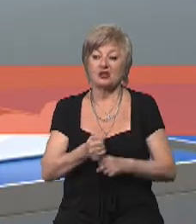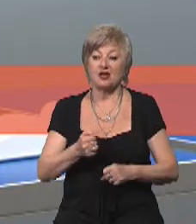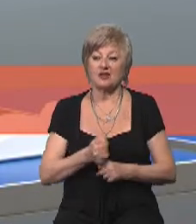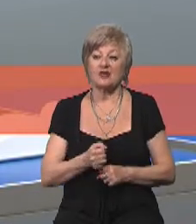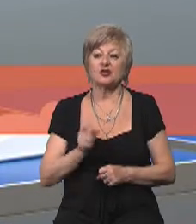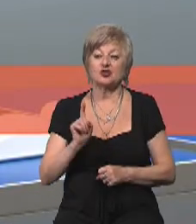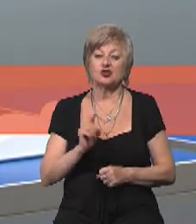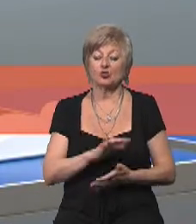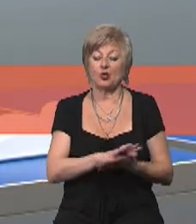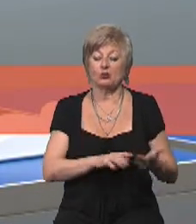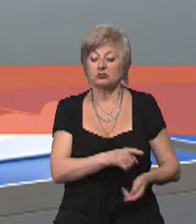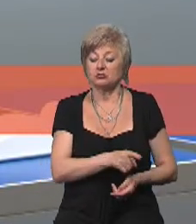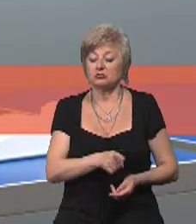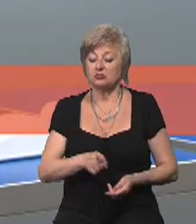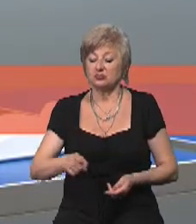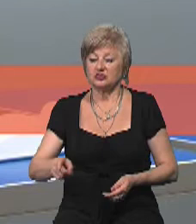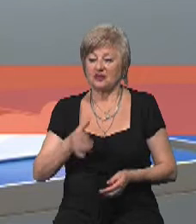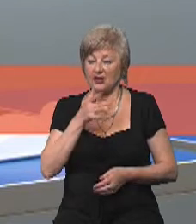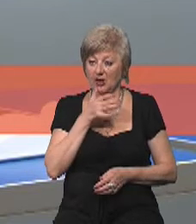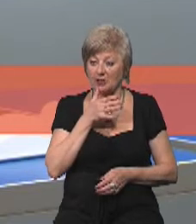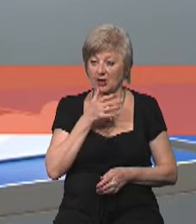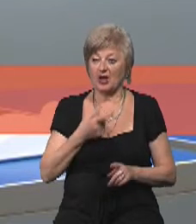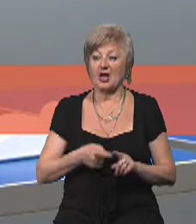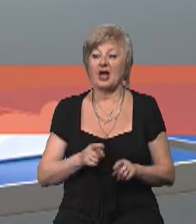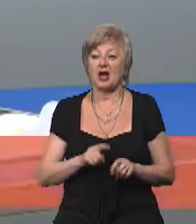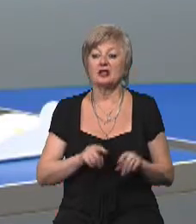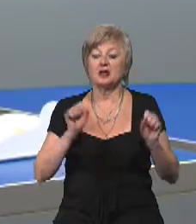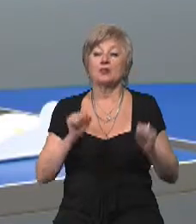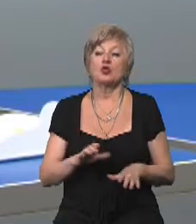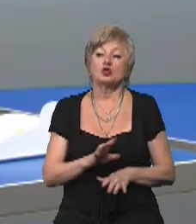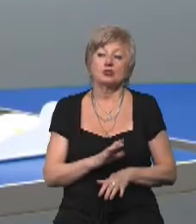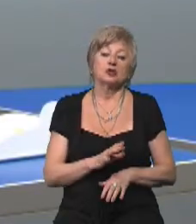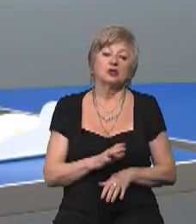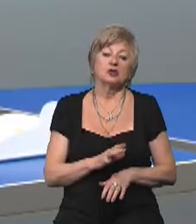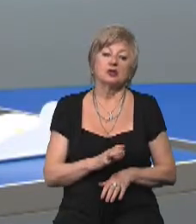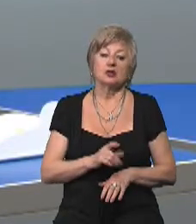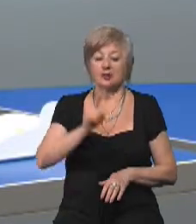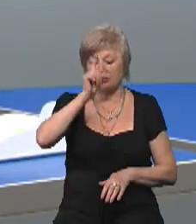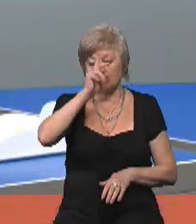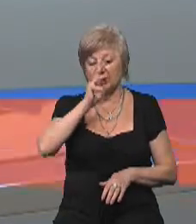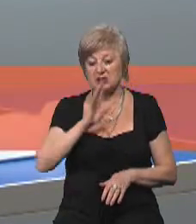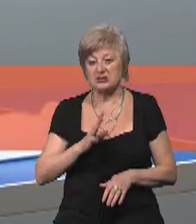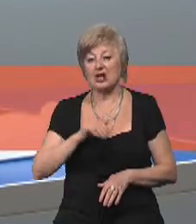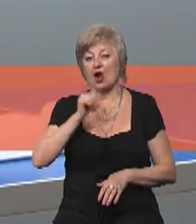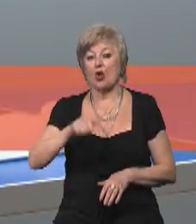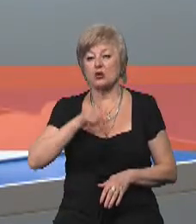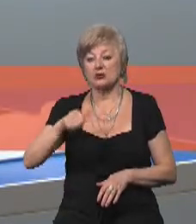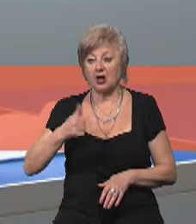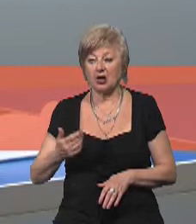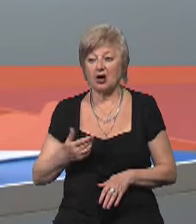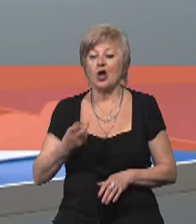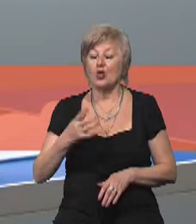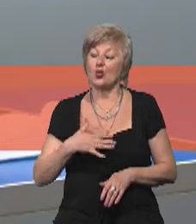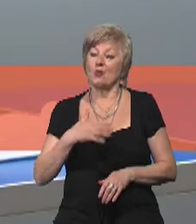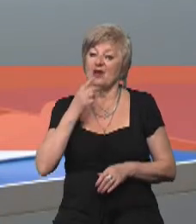який триває певний час. І це може бути місяці, роки, але